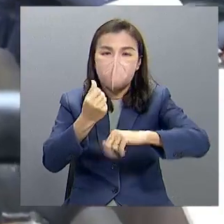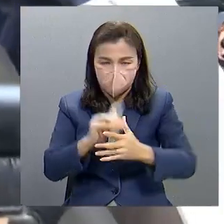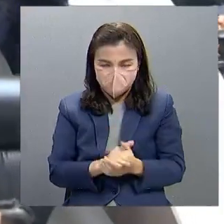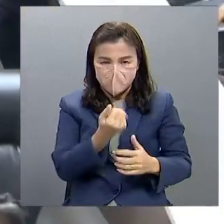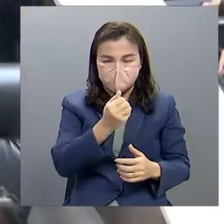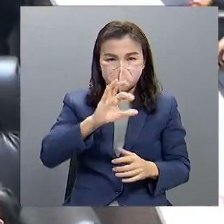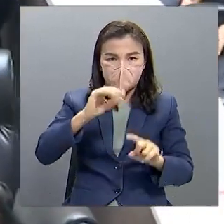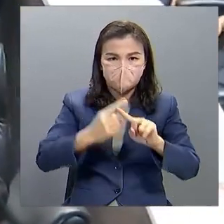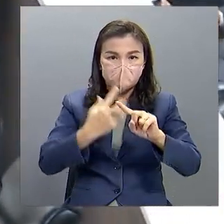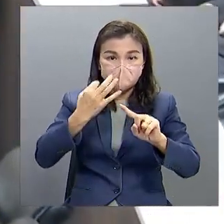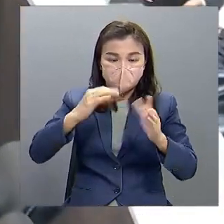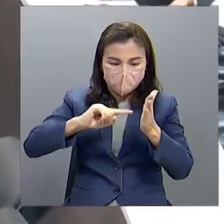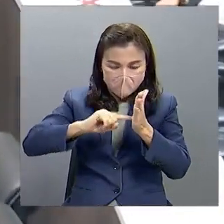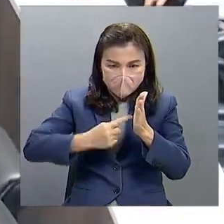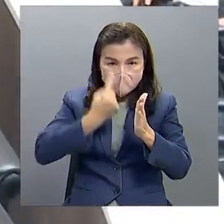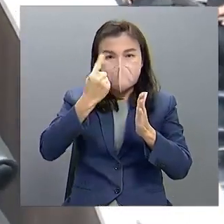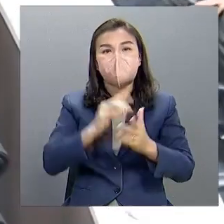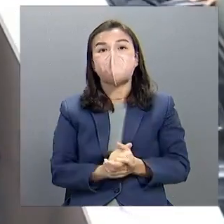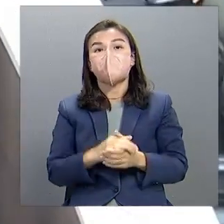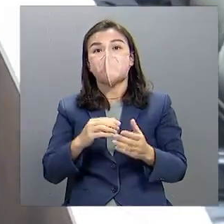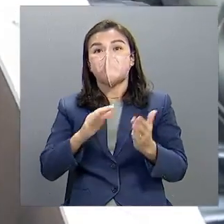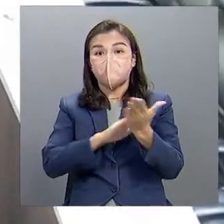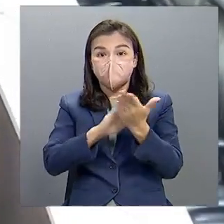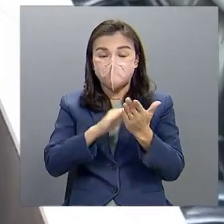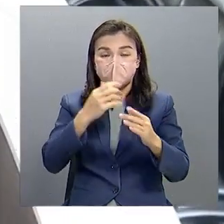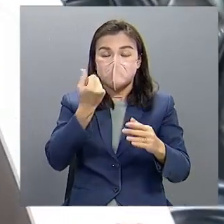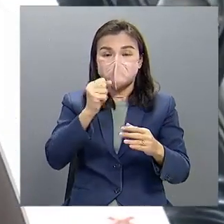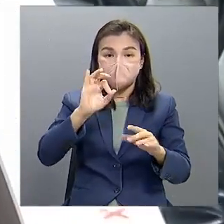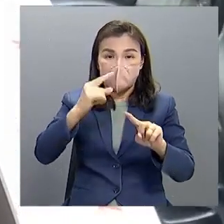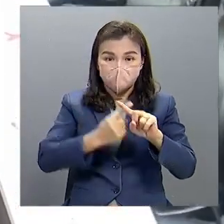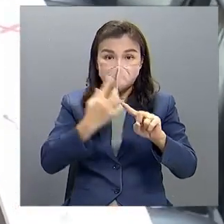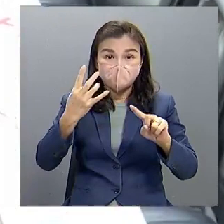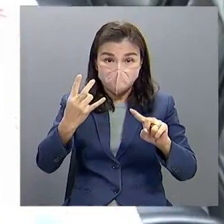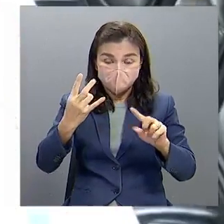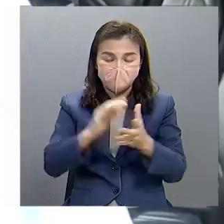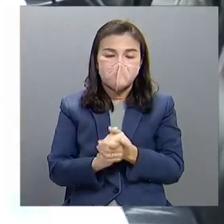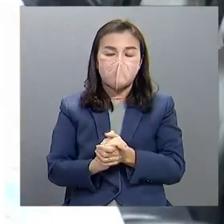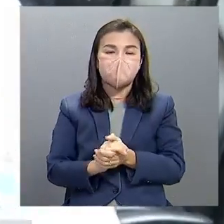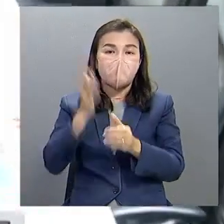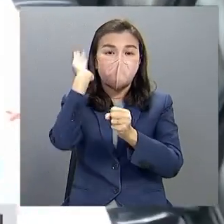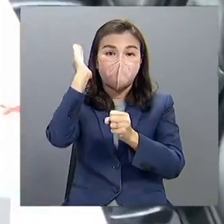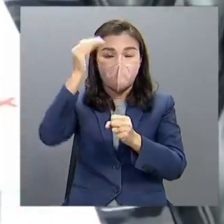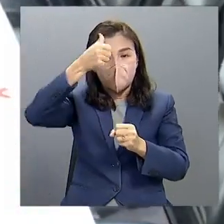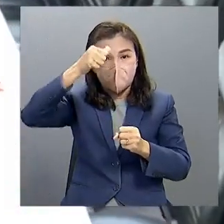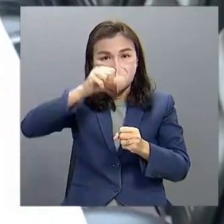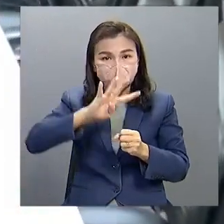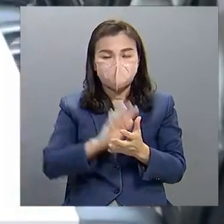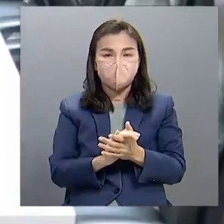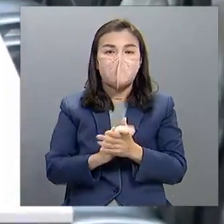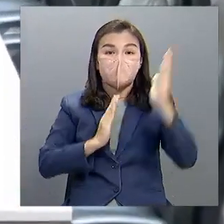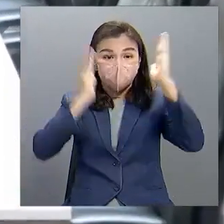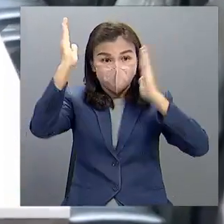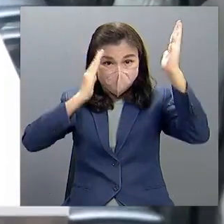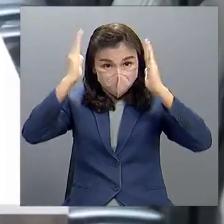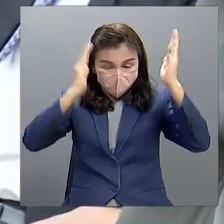ค่ะโดยฝ่ายรัฐบาลก็ยื่นกรอบไว้อภิปราย4วันโหวต1วันแต่ว่าฝ่ายค้านต้องการอภิปราย5วันและโหวตอีก